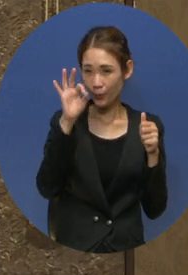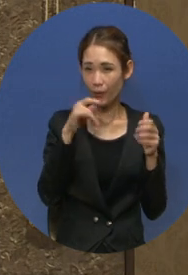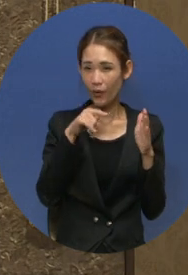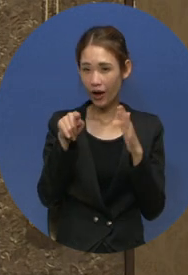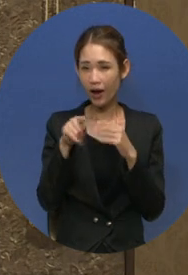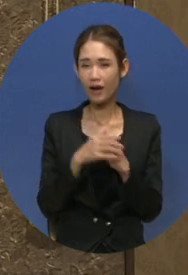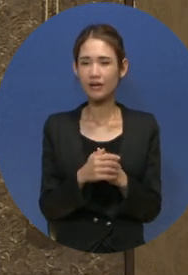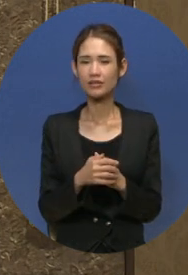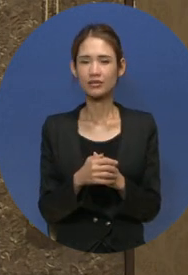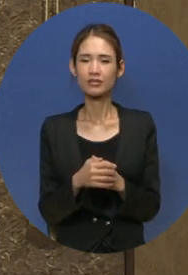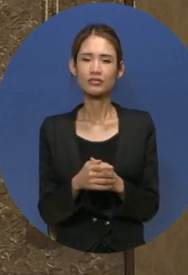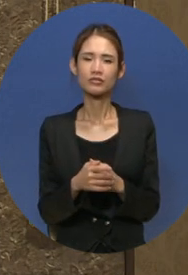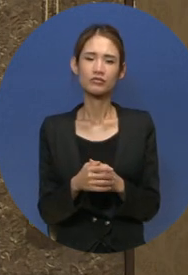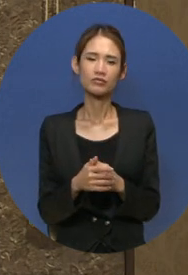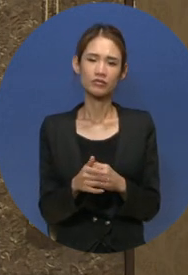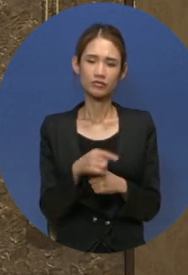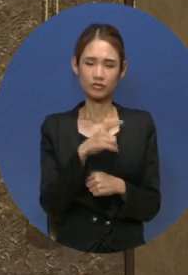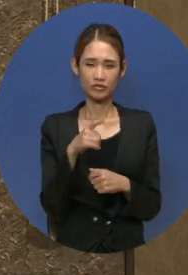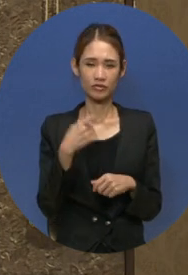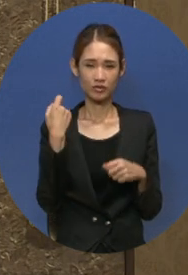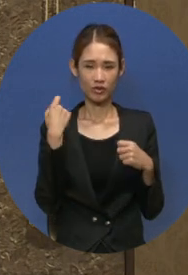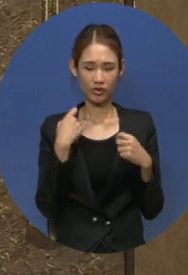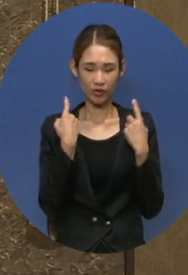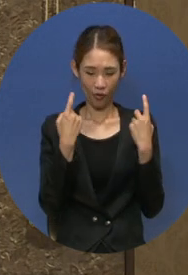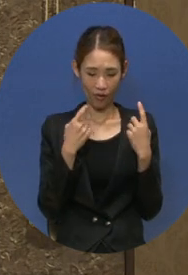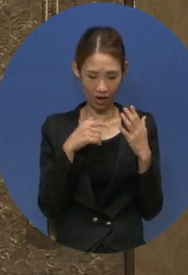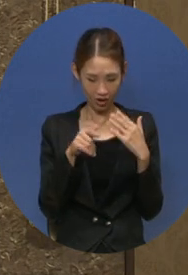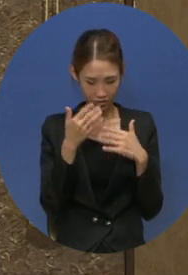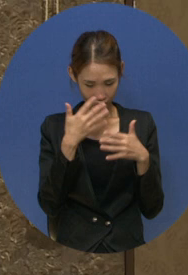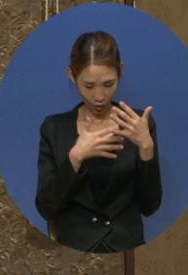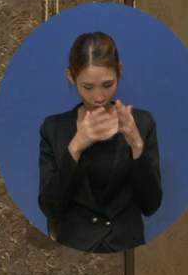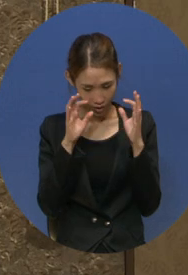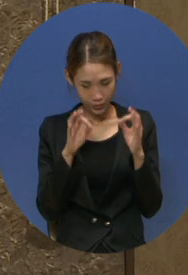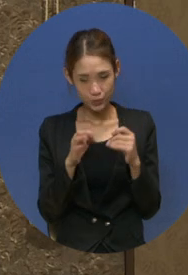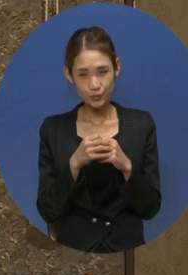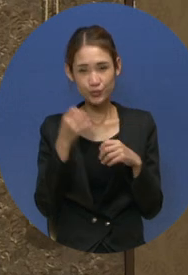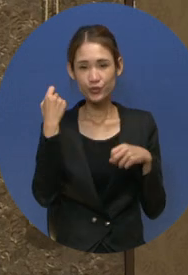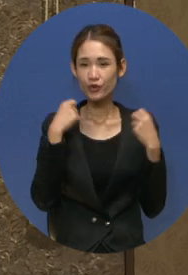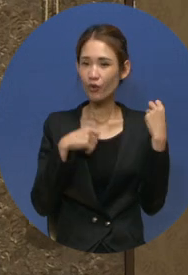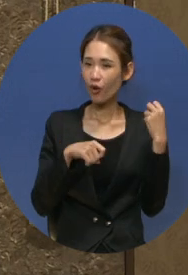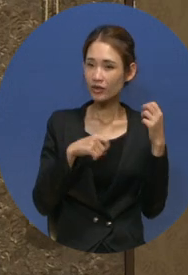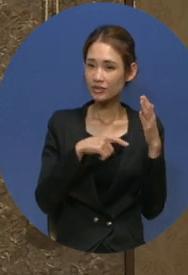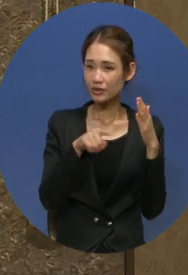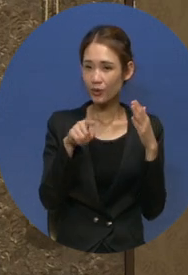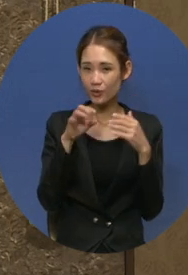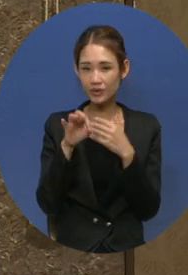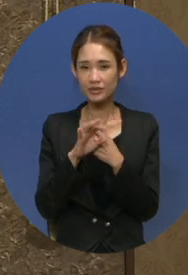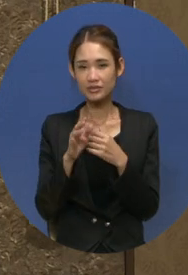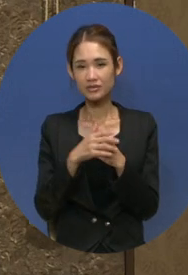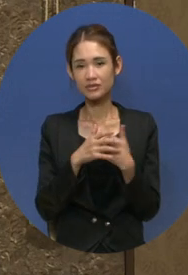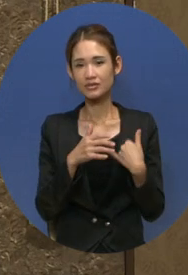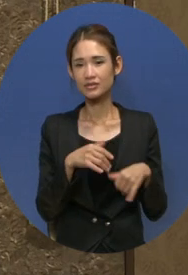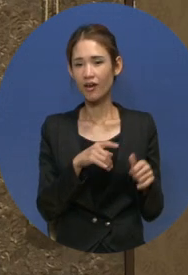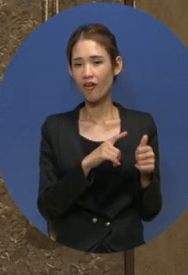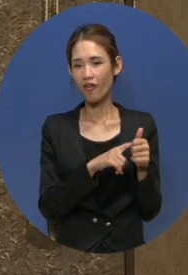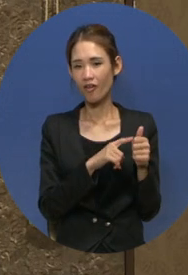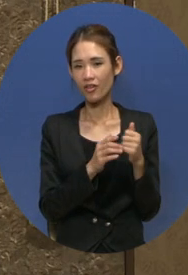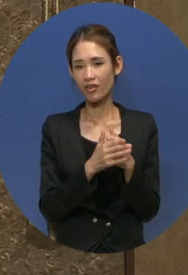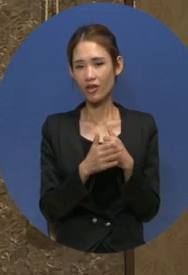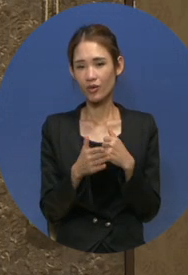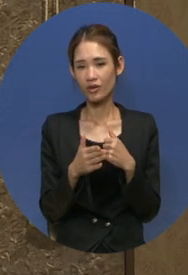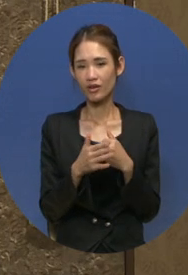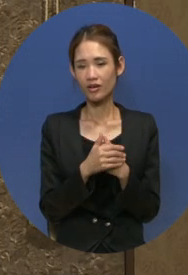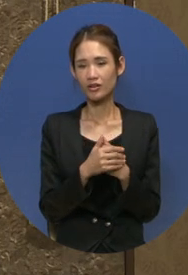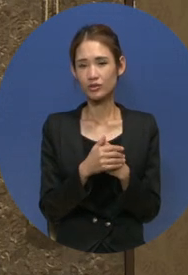가지 있는데 이분들이 여행을 가시든 영화를 보러 가시든 연극을 보러 가시든 이 발달장애 자녀